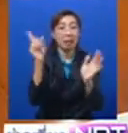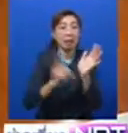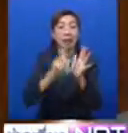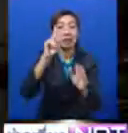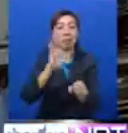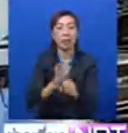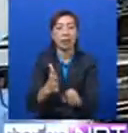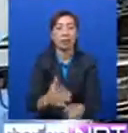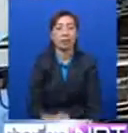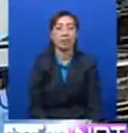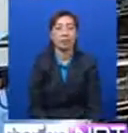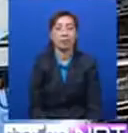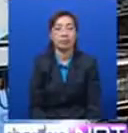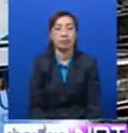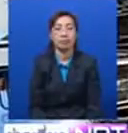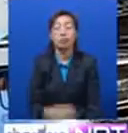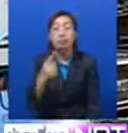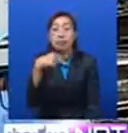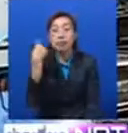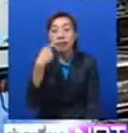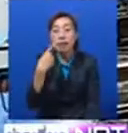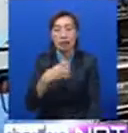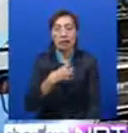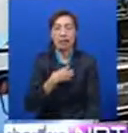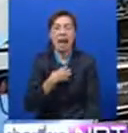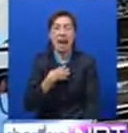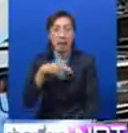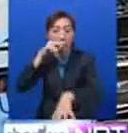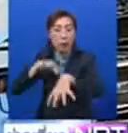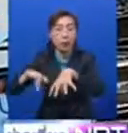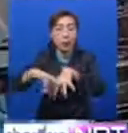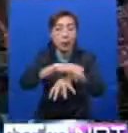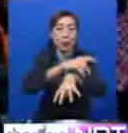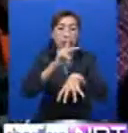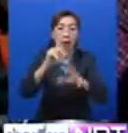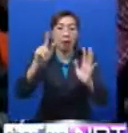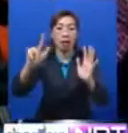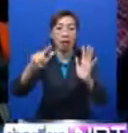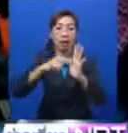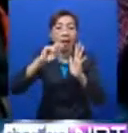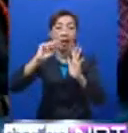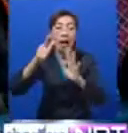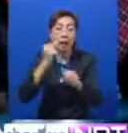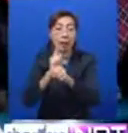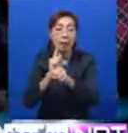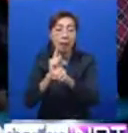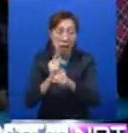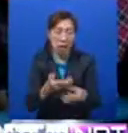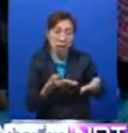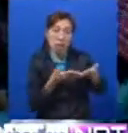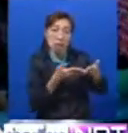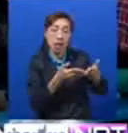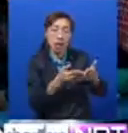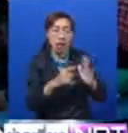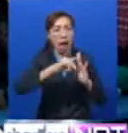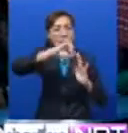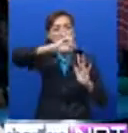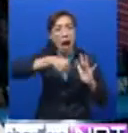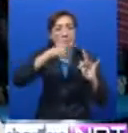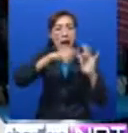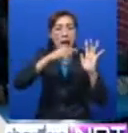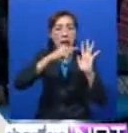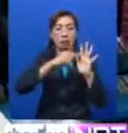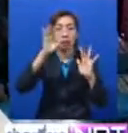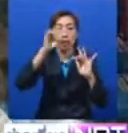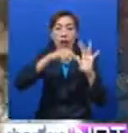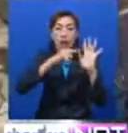อ หากใครนะคะที่จะเดินทางมาเที่ยวเกาะกลางง่ายๆเลยค่ะขึ้นเรือที่ท่าเทียบเรือเจ้าฟ้าหรือท่าเทียบ